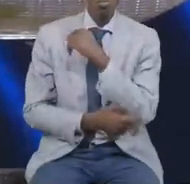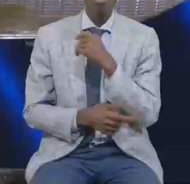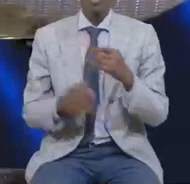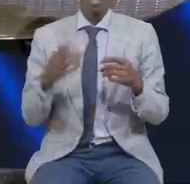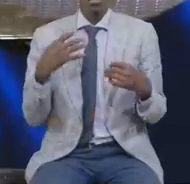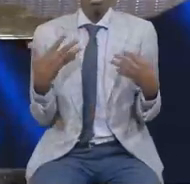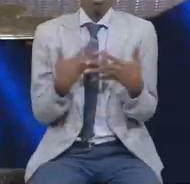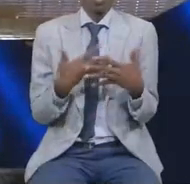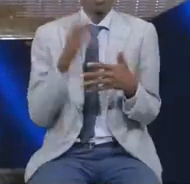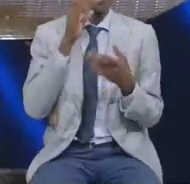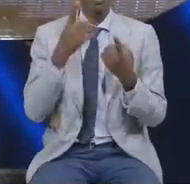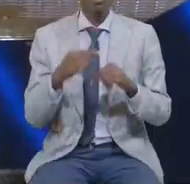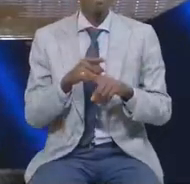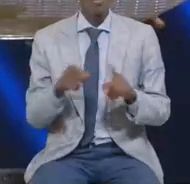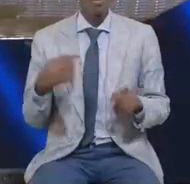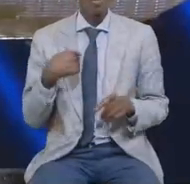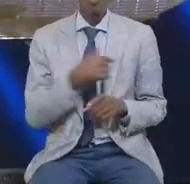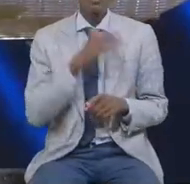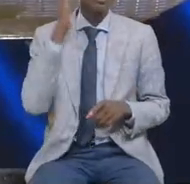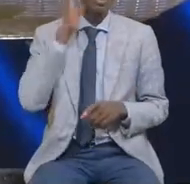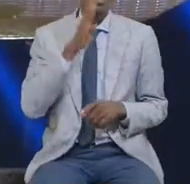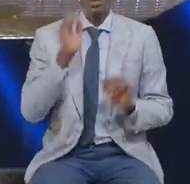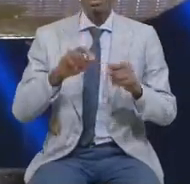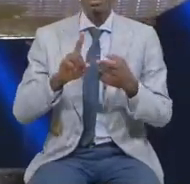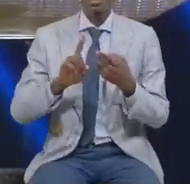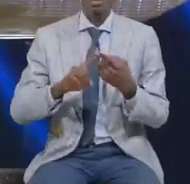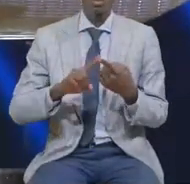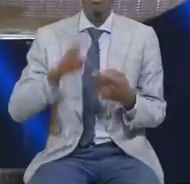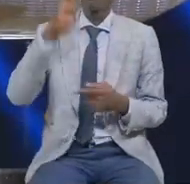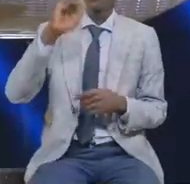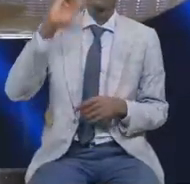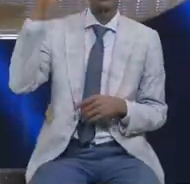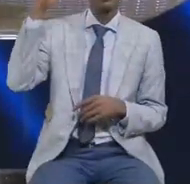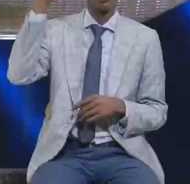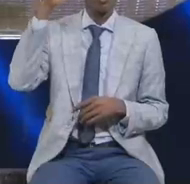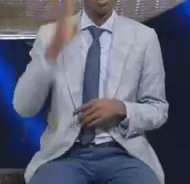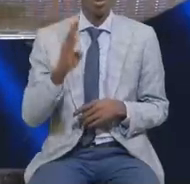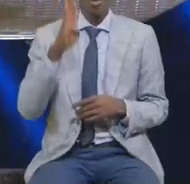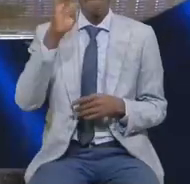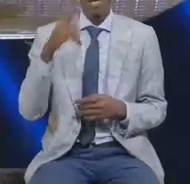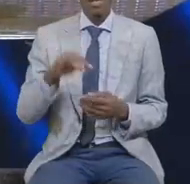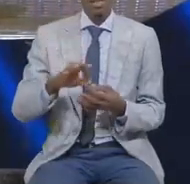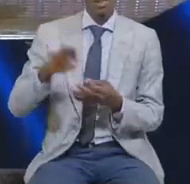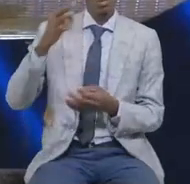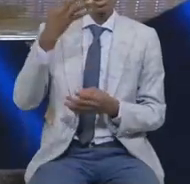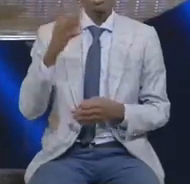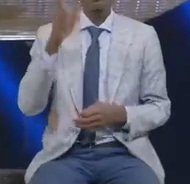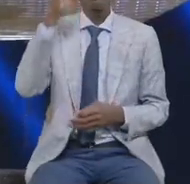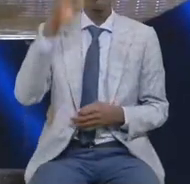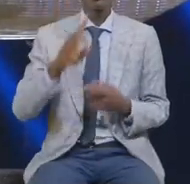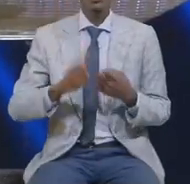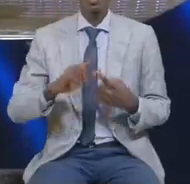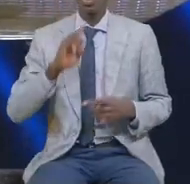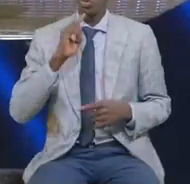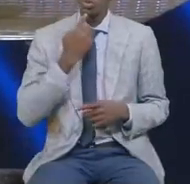viendront, mais nous devons être en mesure, par la grâce de Dieu, par la force du Seigneur, par l'Esprit du Seigneur, nous serons en mesure